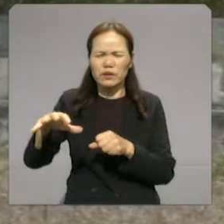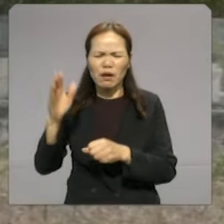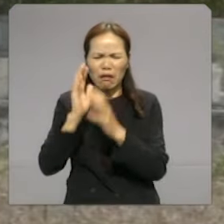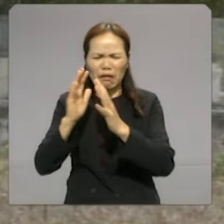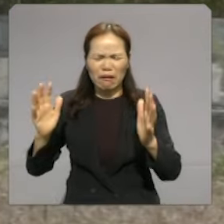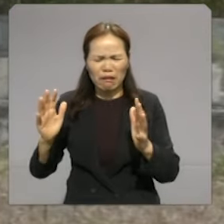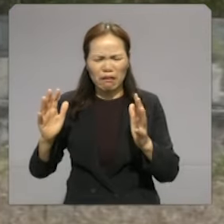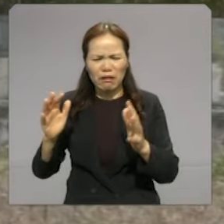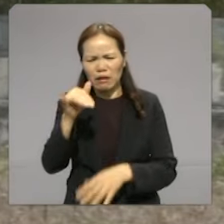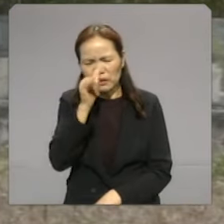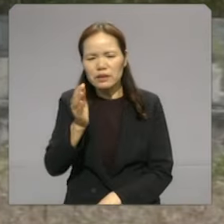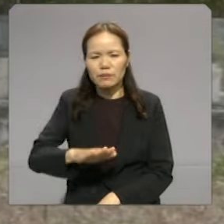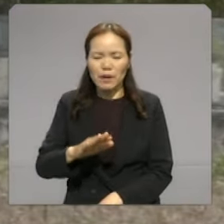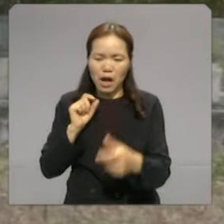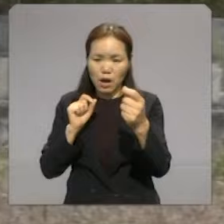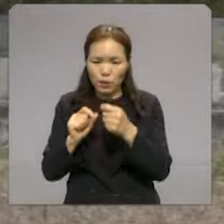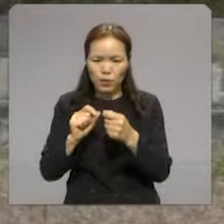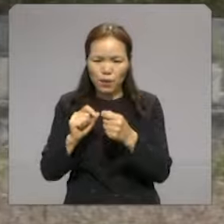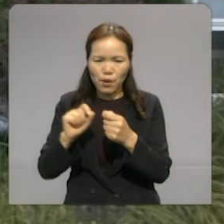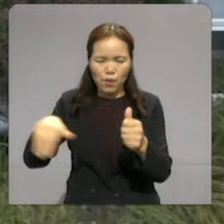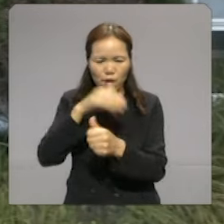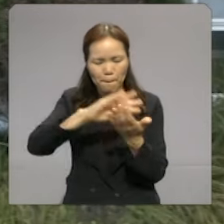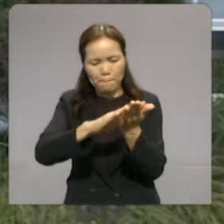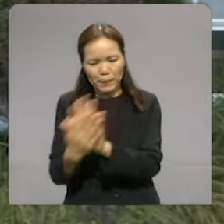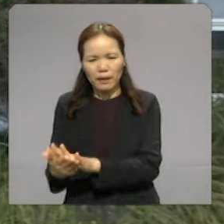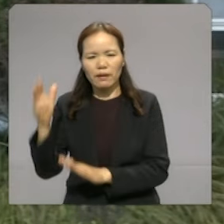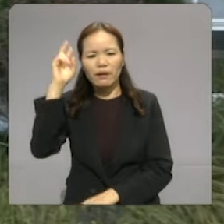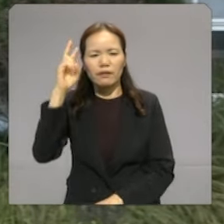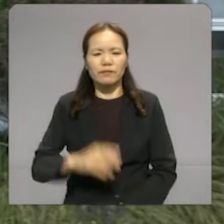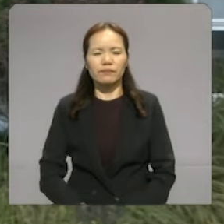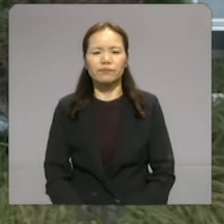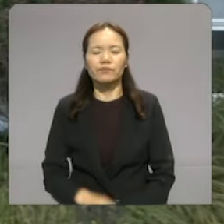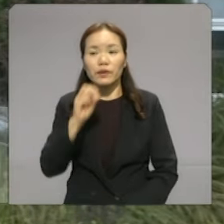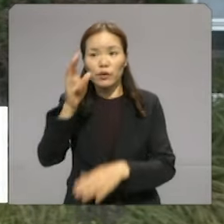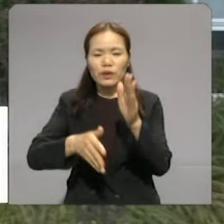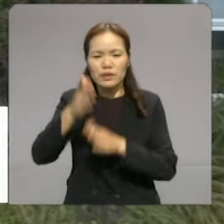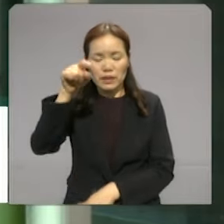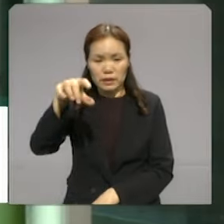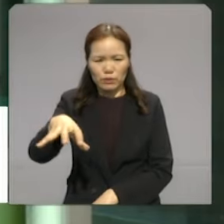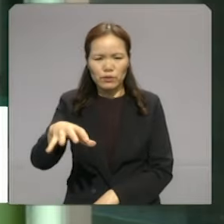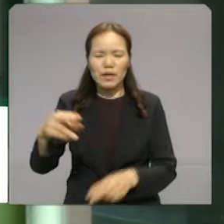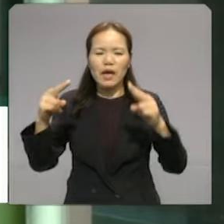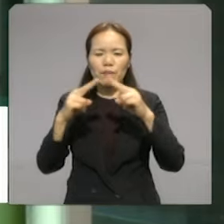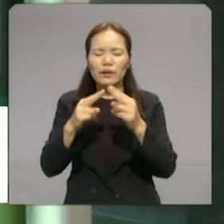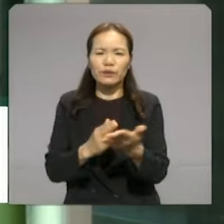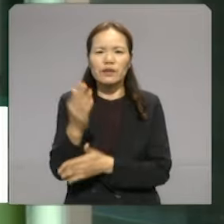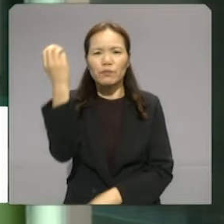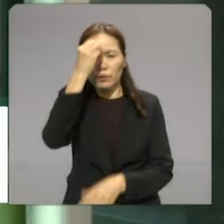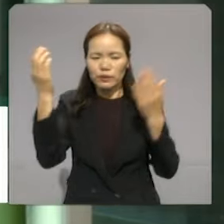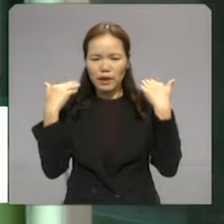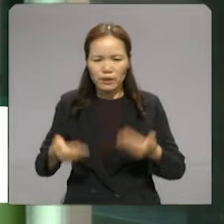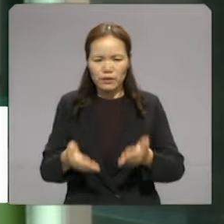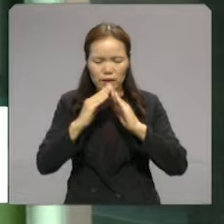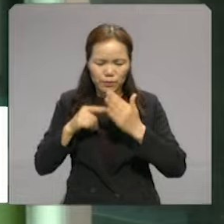등 황량해졌지만 곧 생기 있는 모습으로 다시 태어날 전망입니다. 용인시가 해당 부지에 반도체 마이스터 고등학교